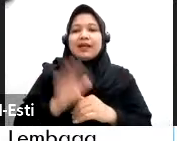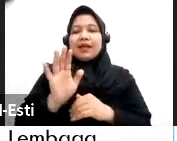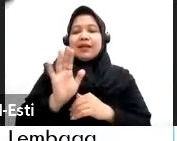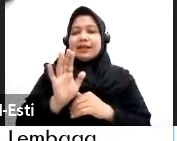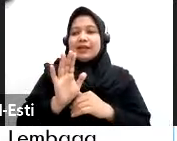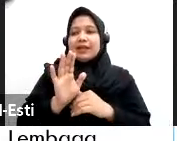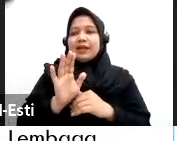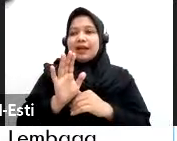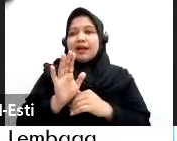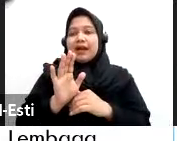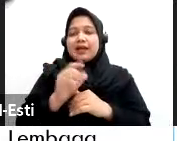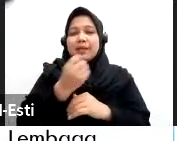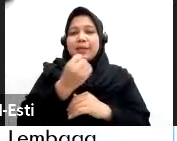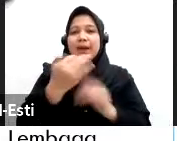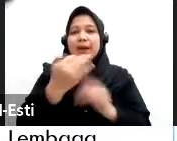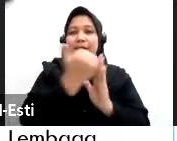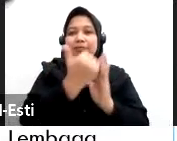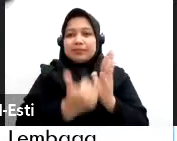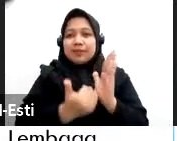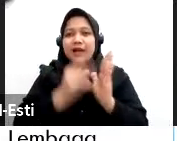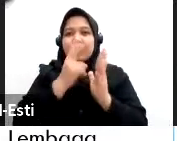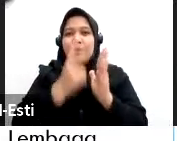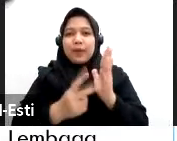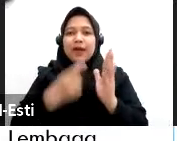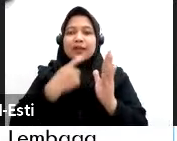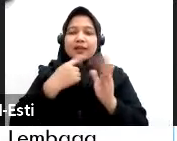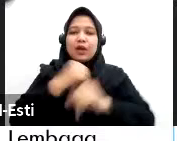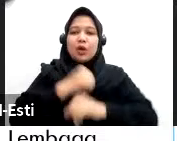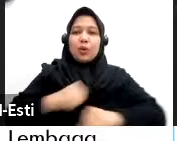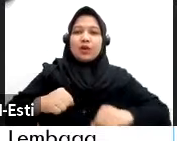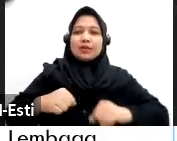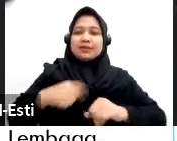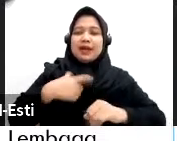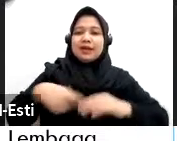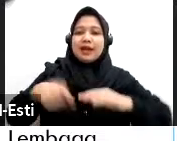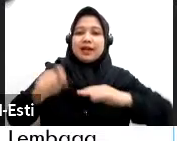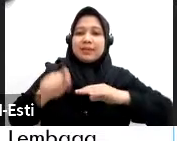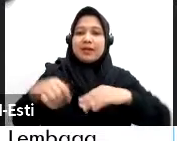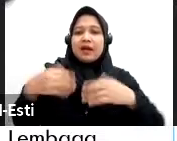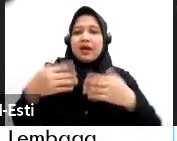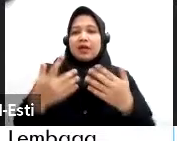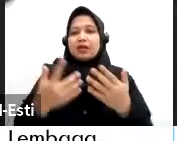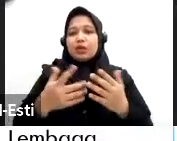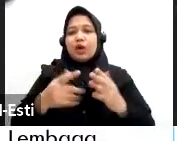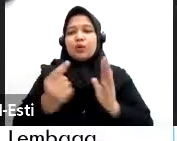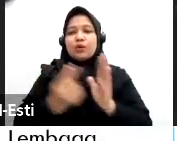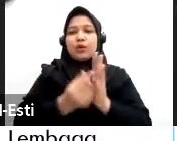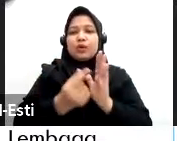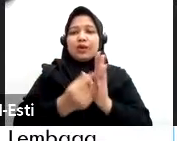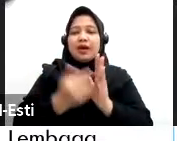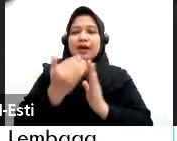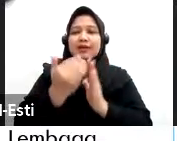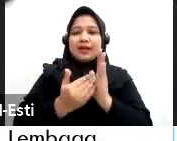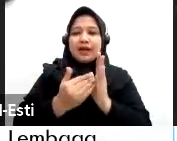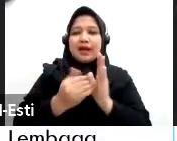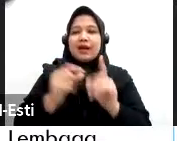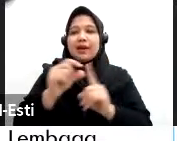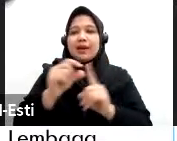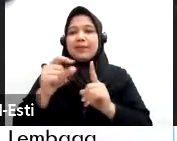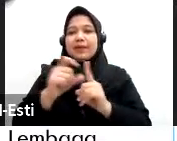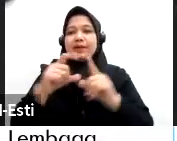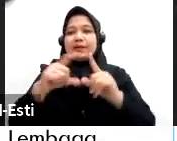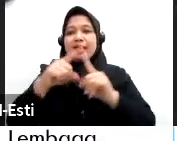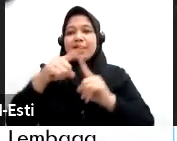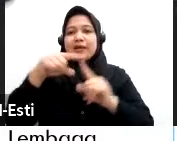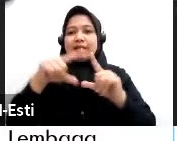sejumlah regulasi termasuk kekuasaan kehakiman ya undang-undang hukum acara perdata bagaimanapun kemudian KPI arbitrase dan